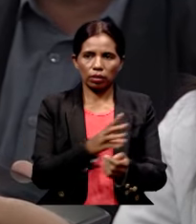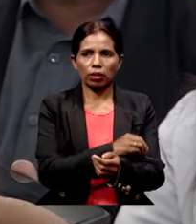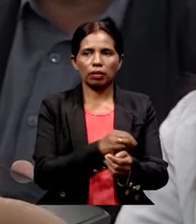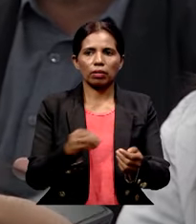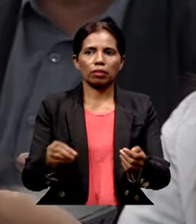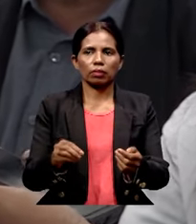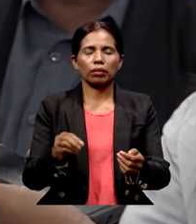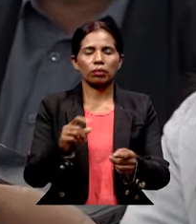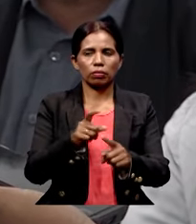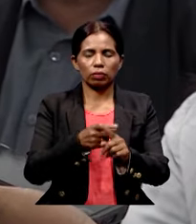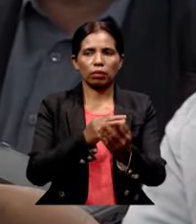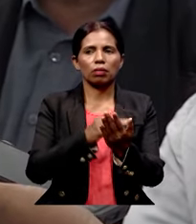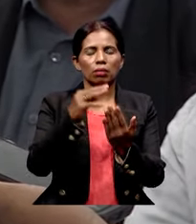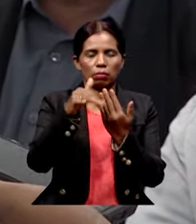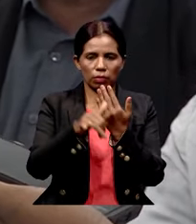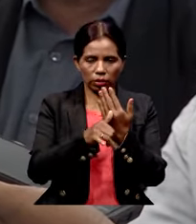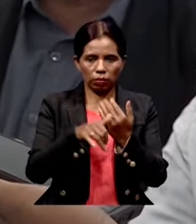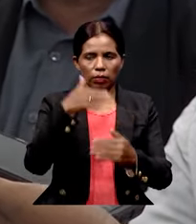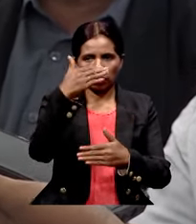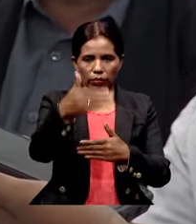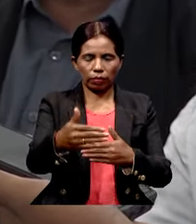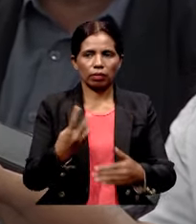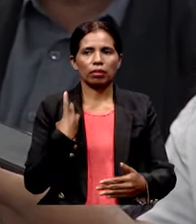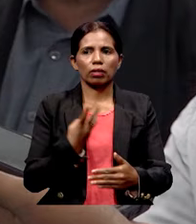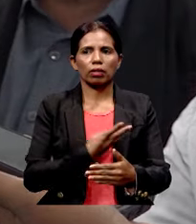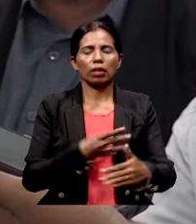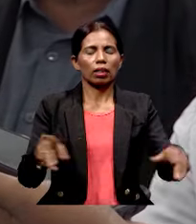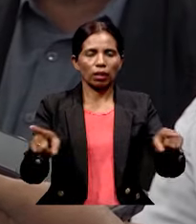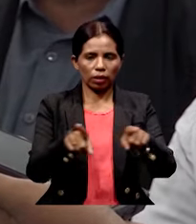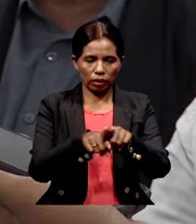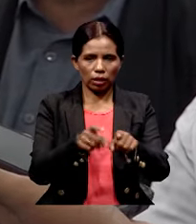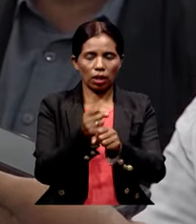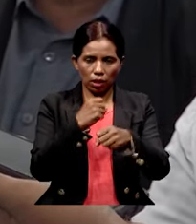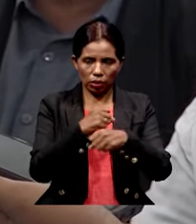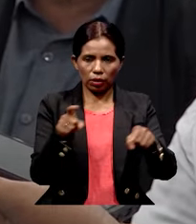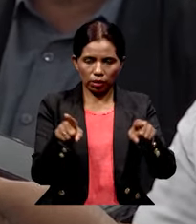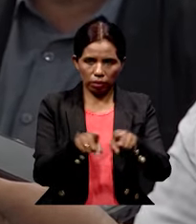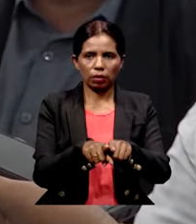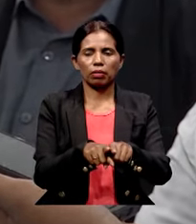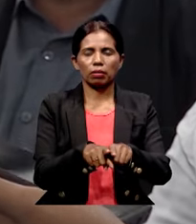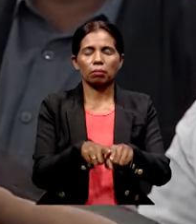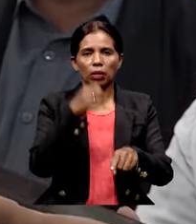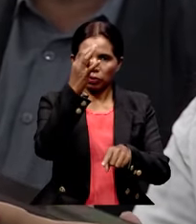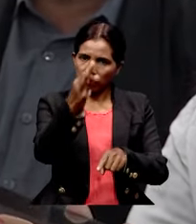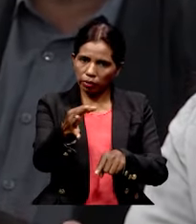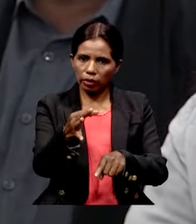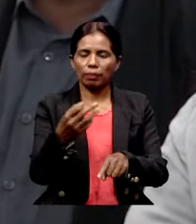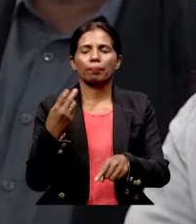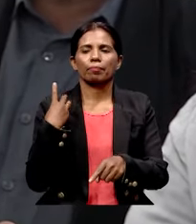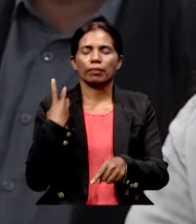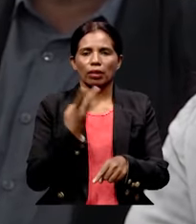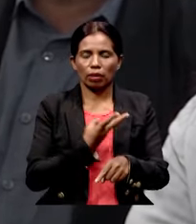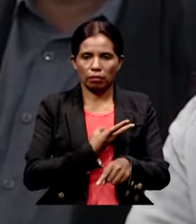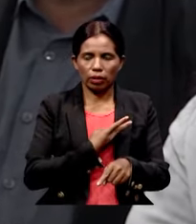nia bele cobre fal hosi março bawen. Ane ne ita atur han sane, ita ajusta han sane per bawene it